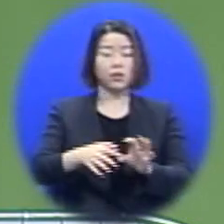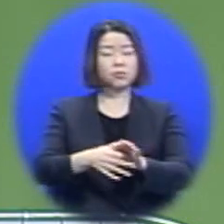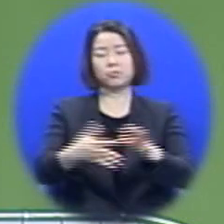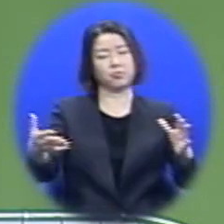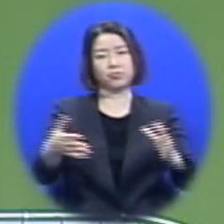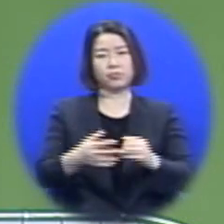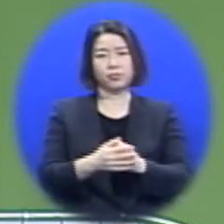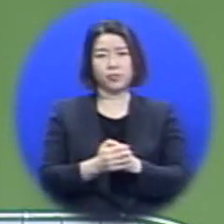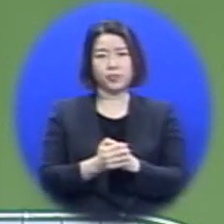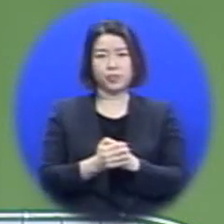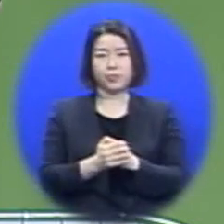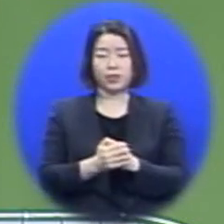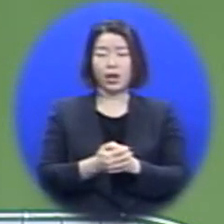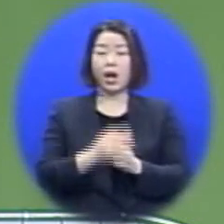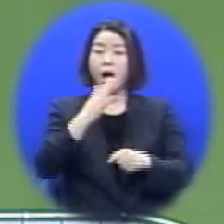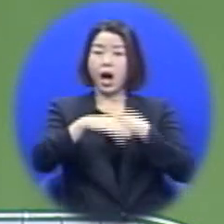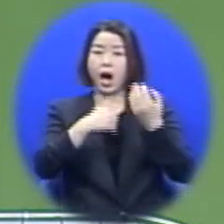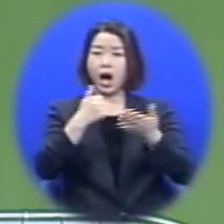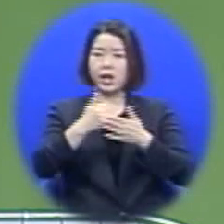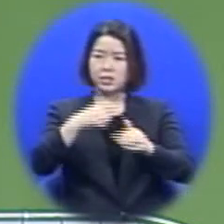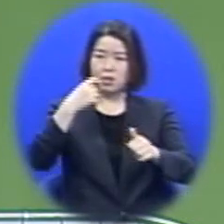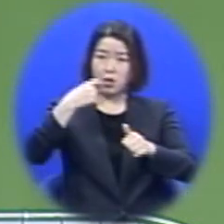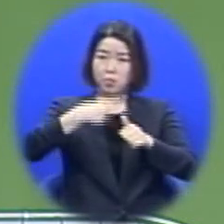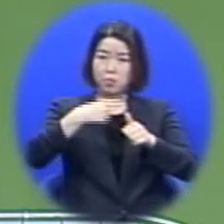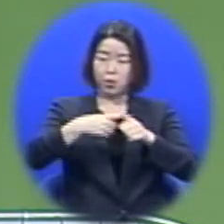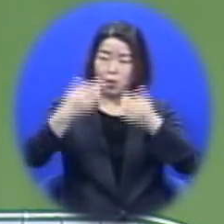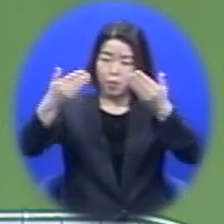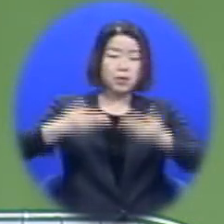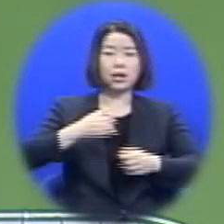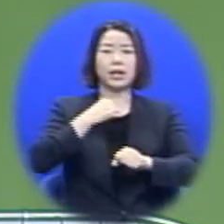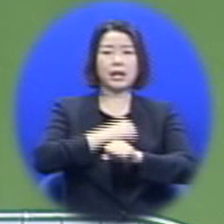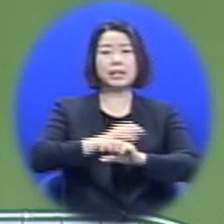않았어요. 하나님이 모욕받게 할 수는 없다.